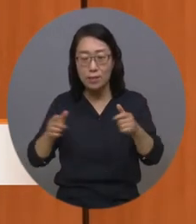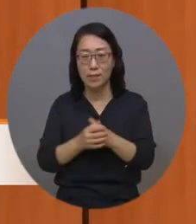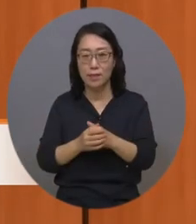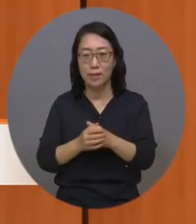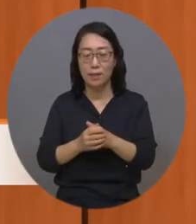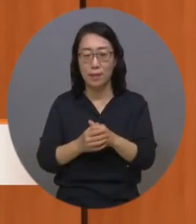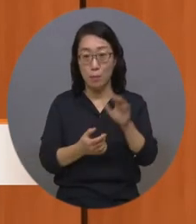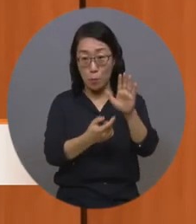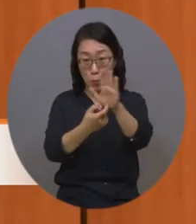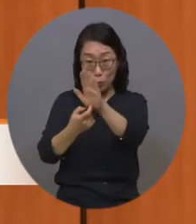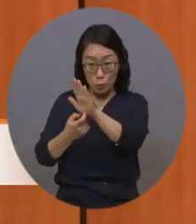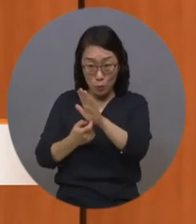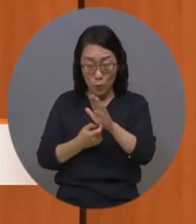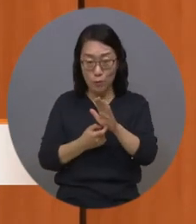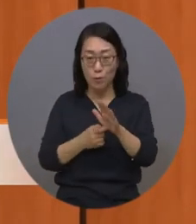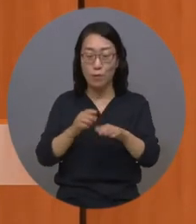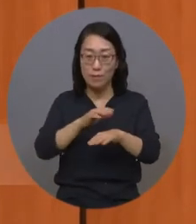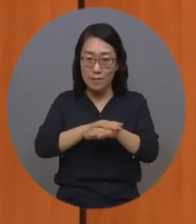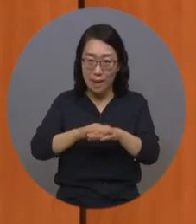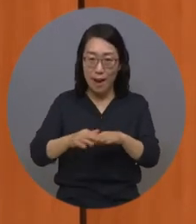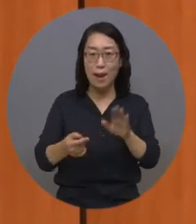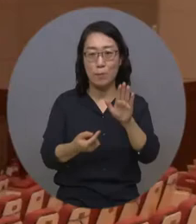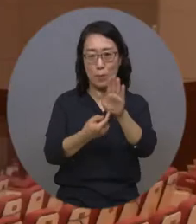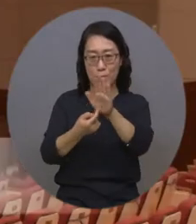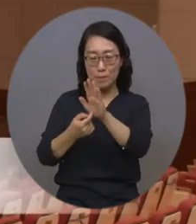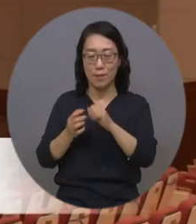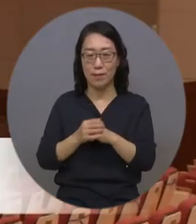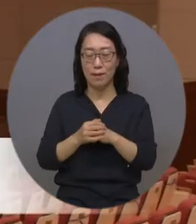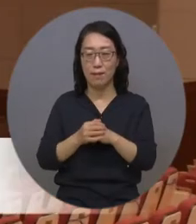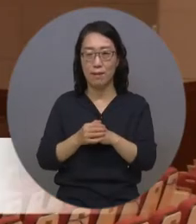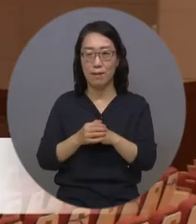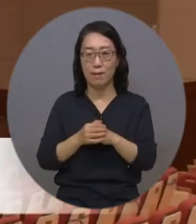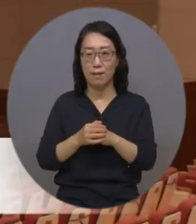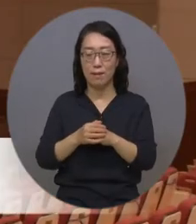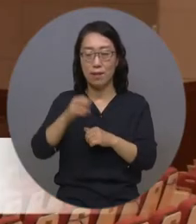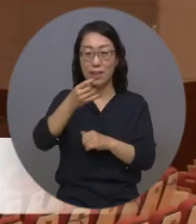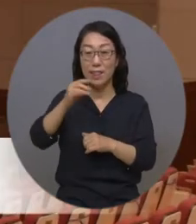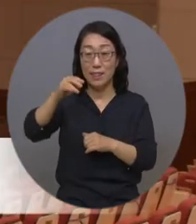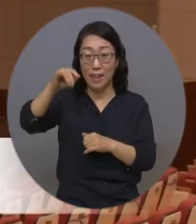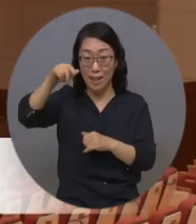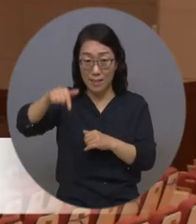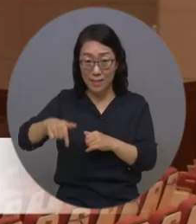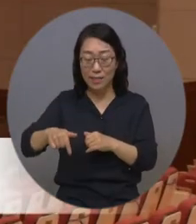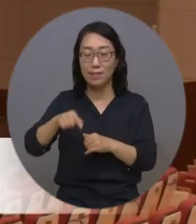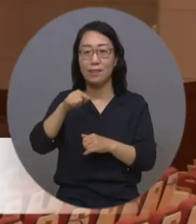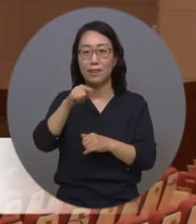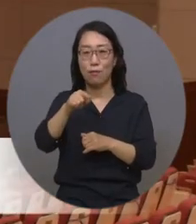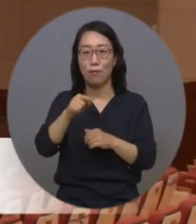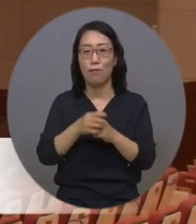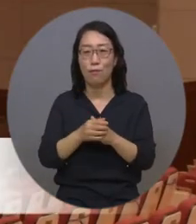연주하여 준비해왔던 실력을 발휘하였습니다. 더 클래식 우리 모임은요.